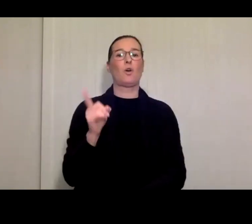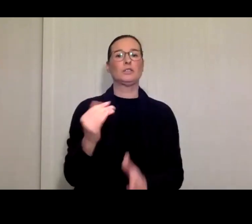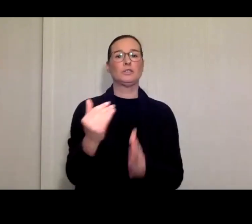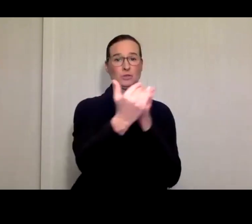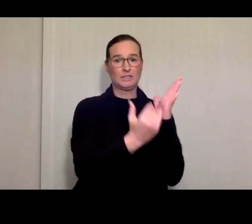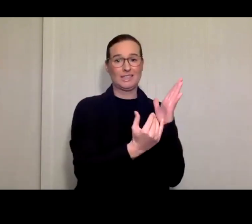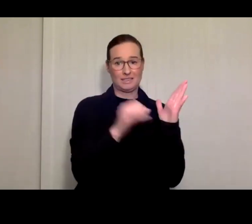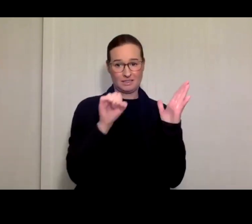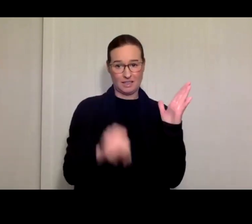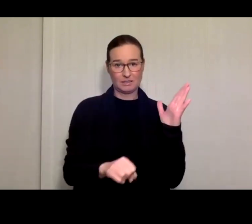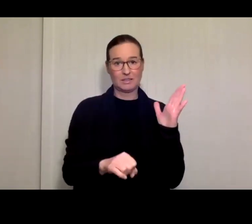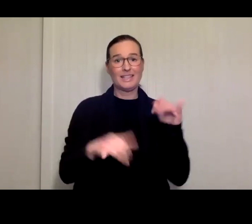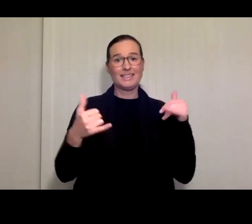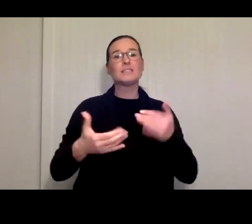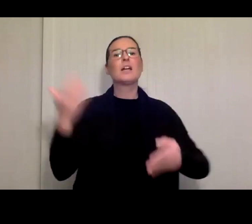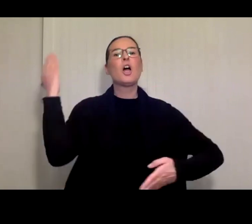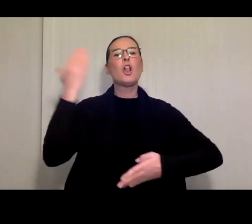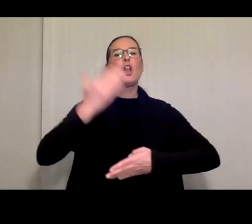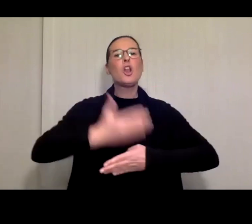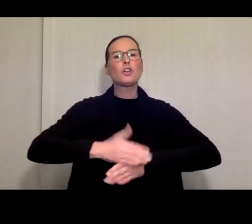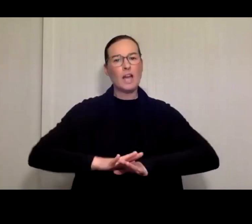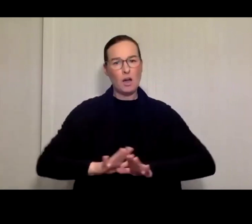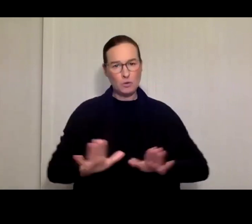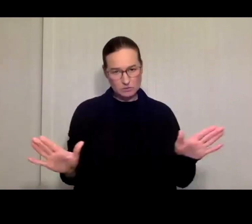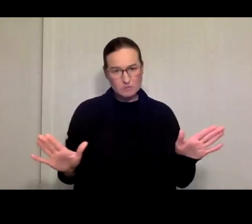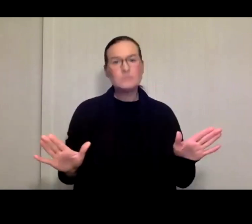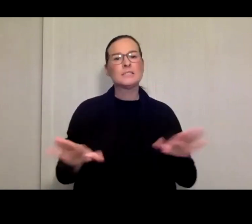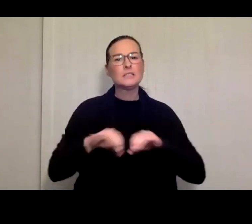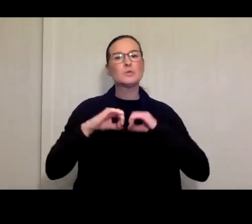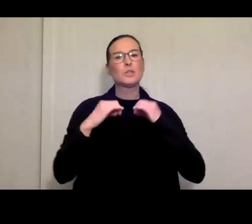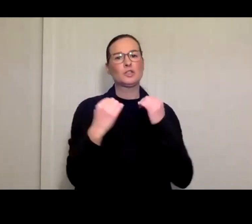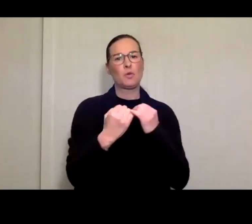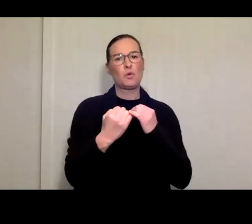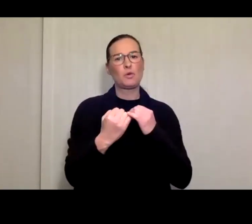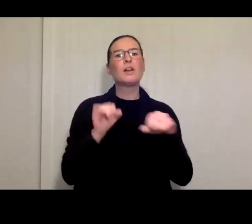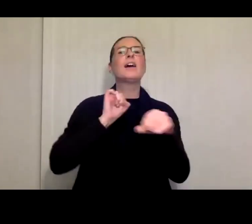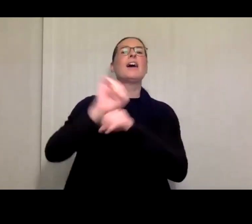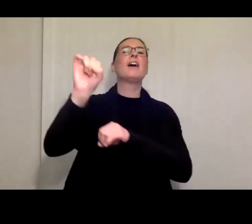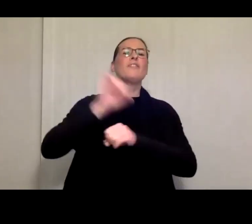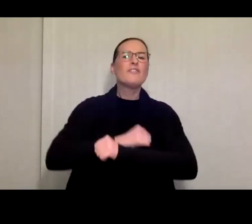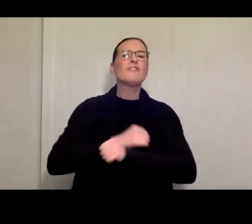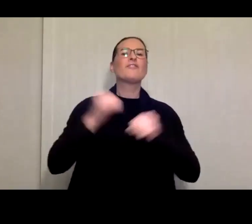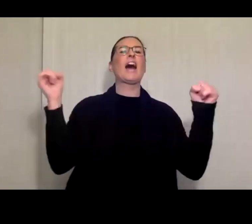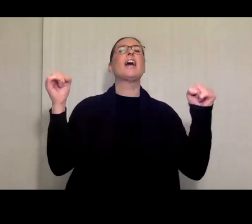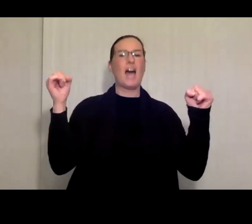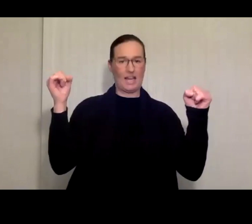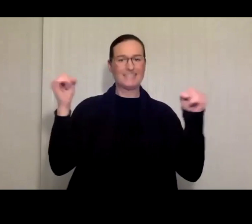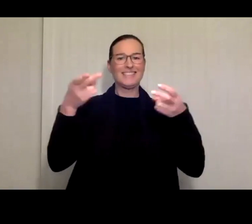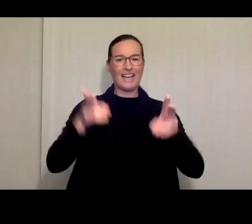erneut wieder in einer Lockdown-Situation, wo zentrale Freiheitsrechte, die verfassungsmäßig garantiert sind, durch das